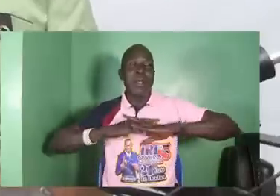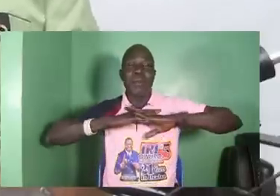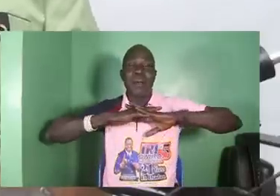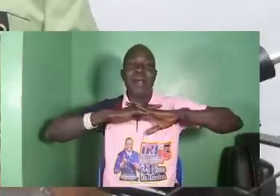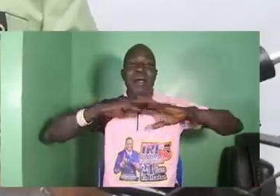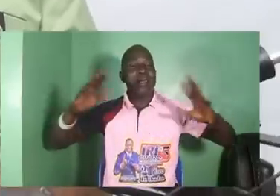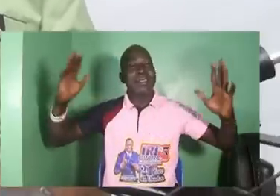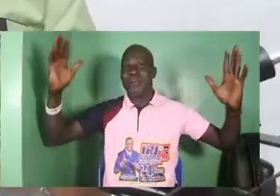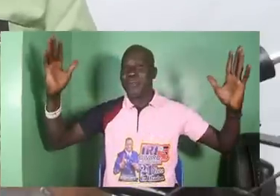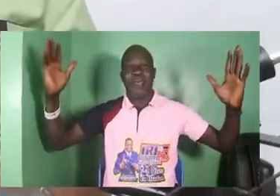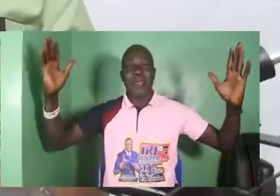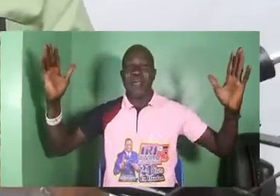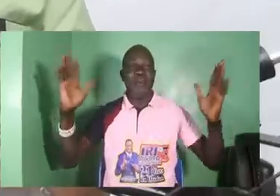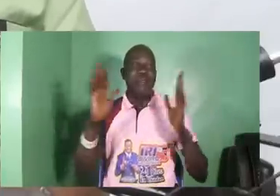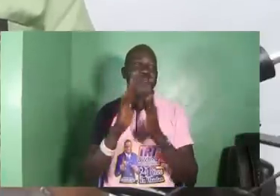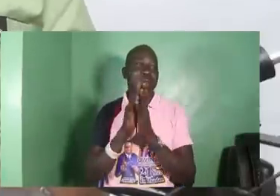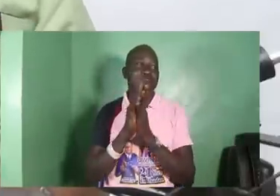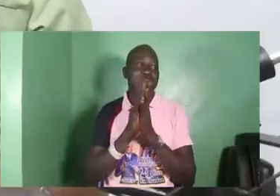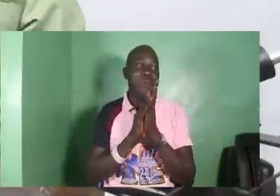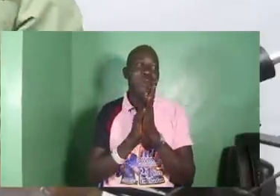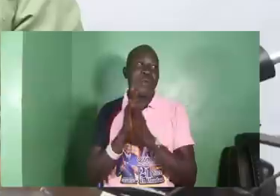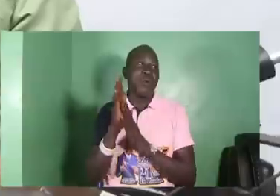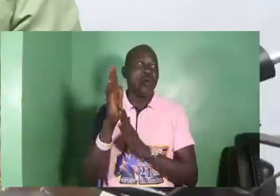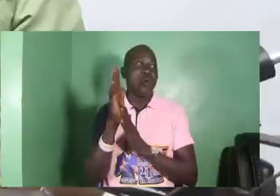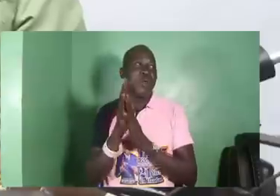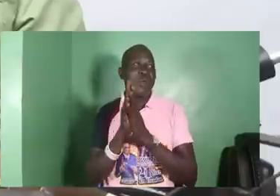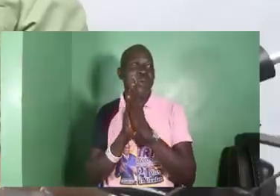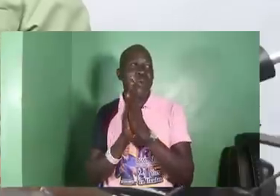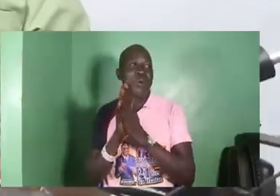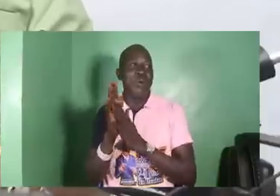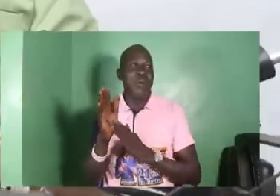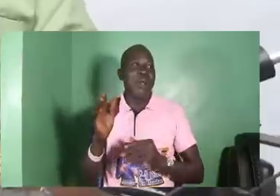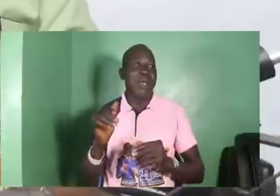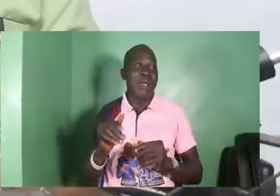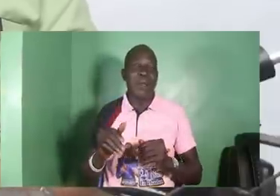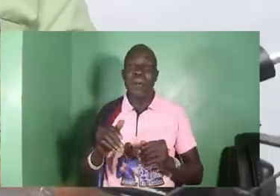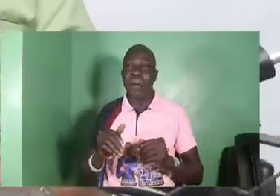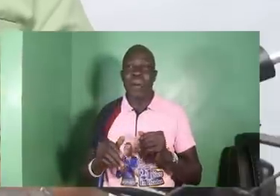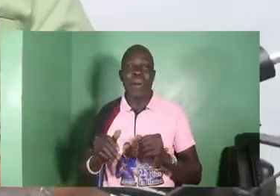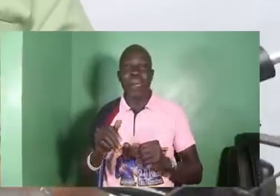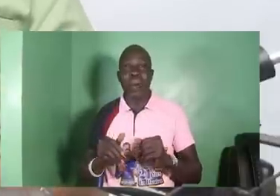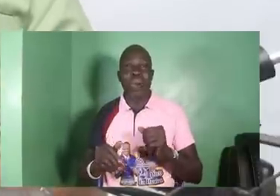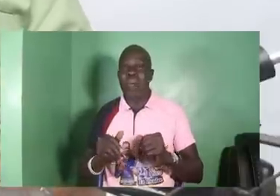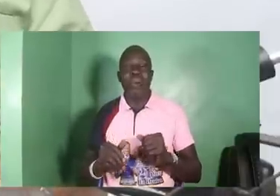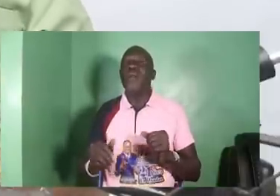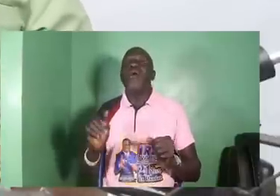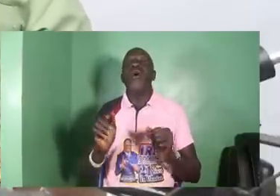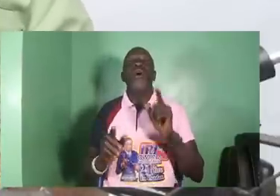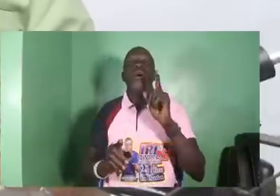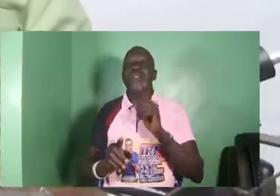bawo la ba ti be oto oni bu ore oni bu